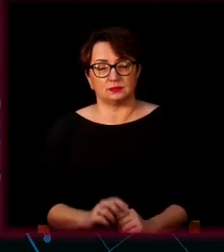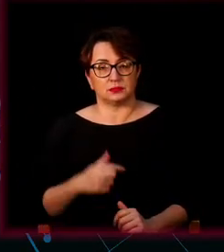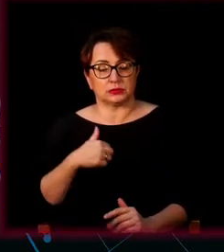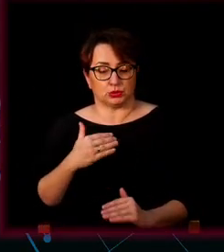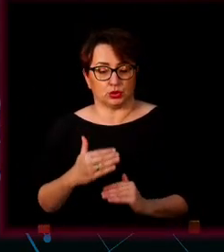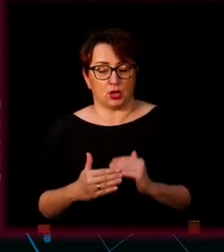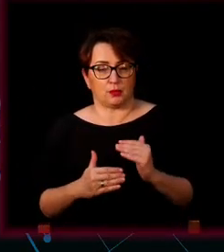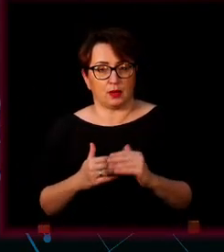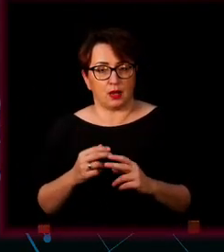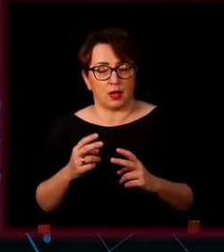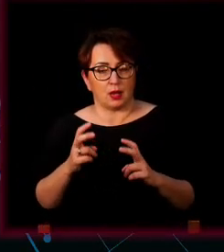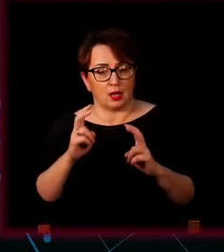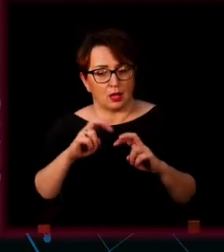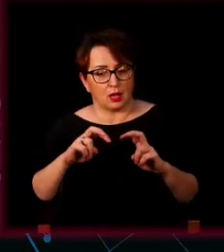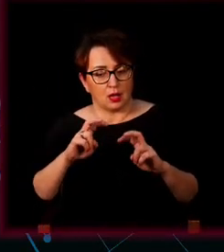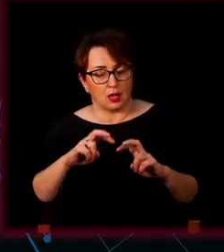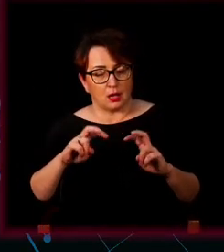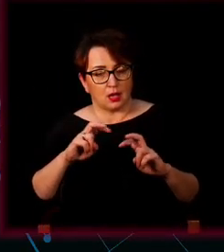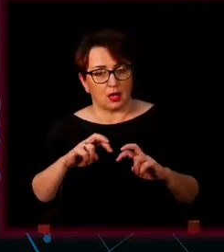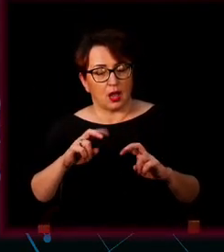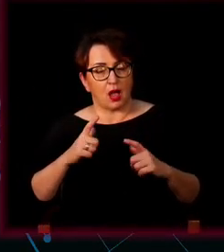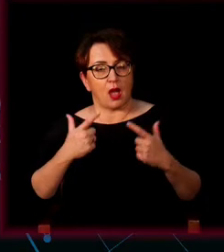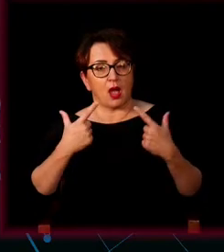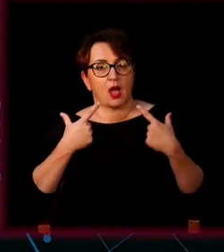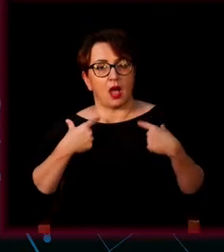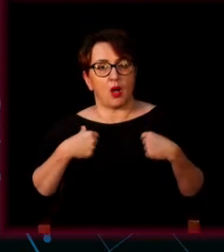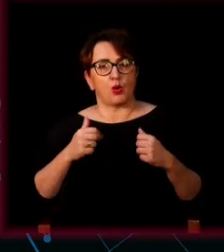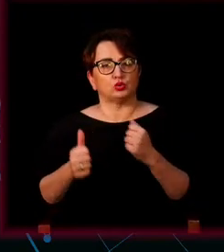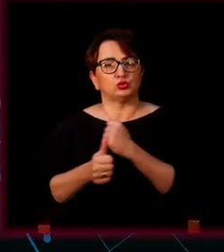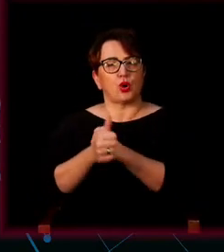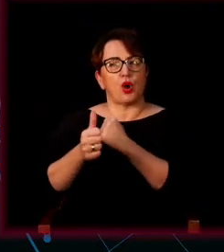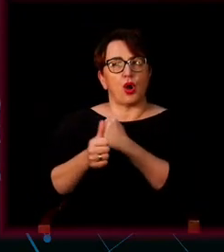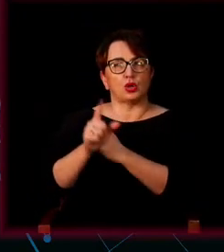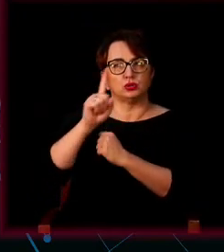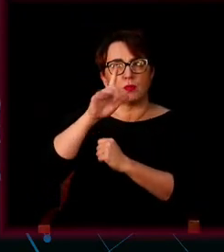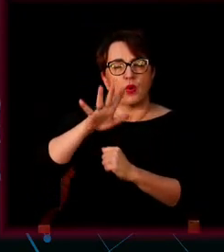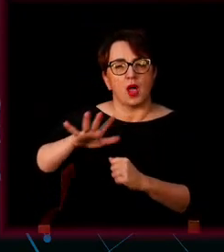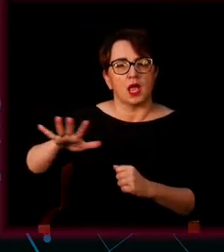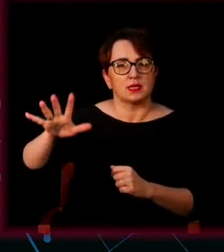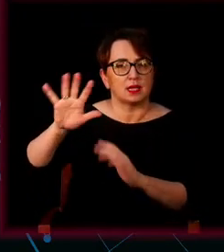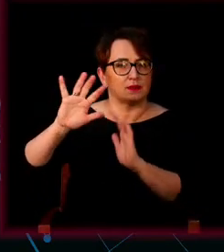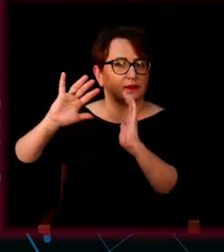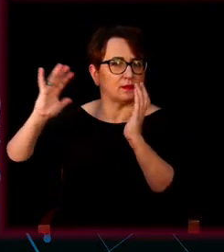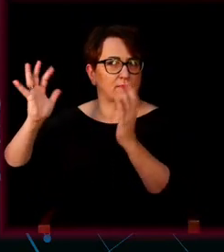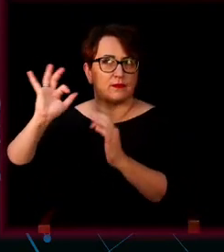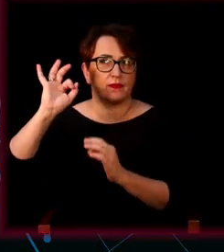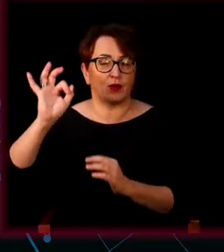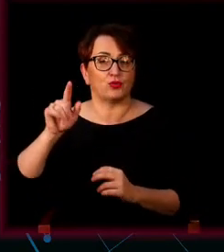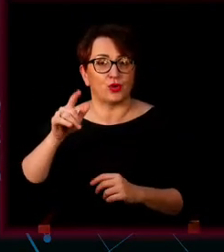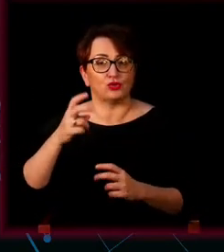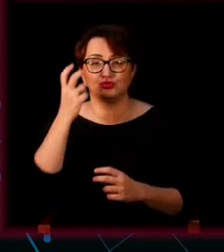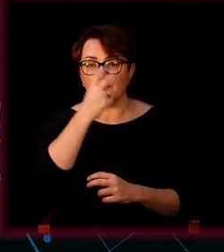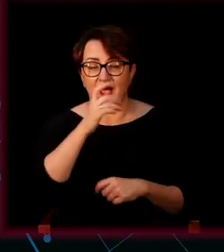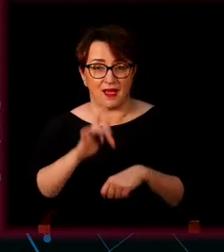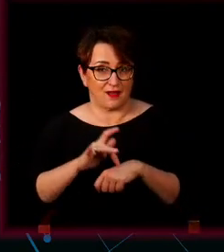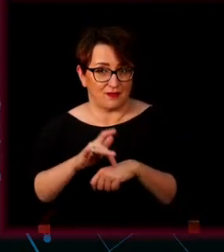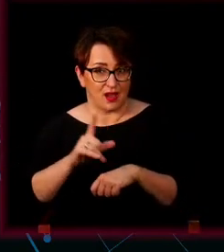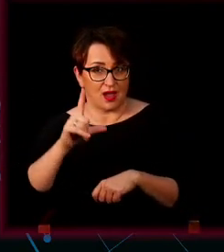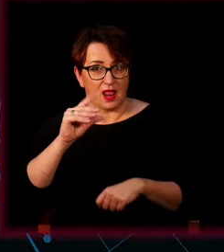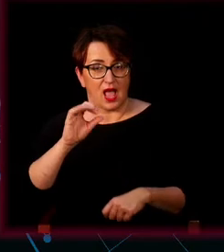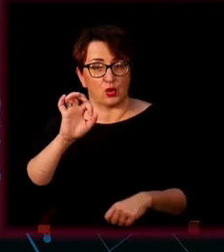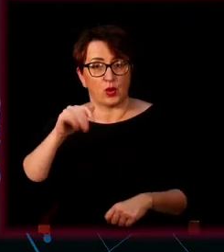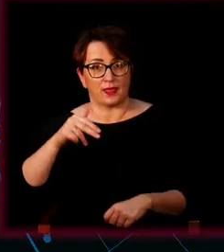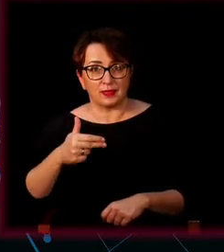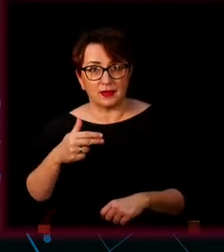stopniowo jakby rekonstruujemy, na czym polega też to społeczeństwo Getańczyków. I tu jest kilka ciekawych konsekwencji, które Le Guin wywiodła z